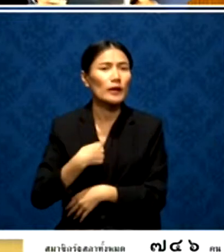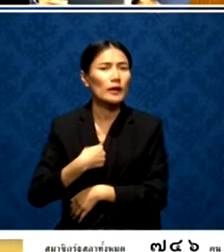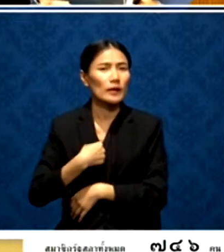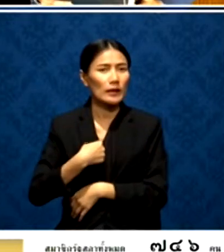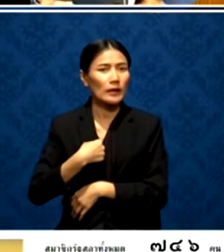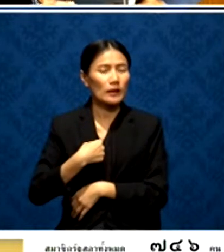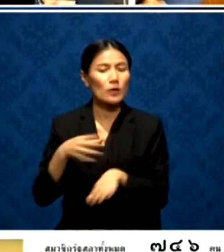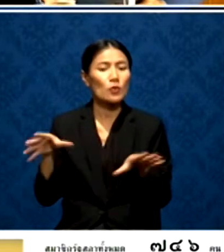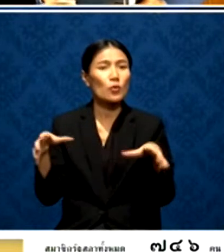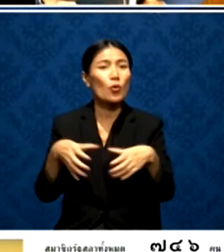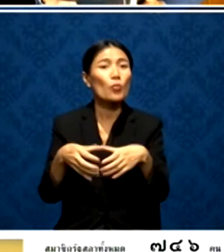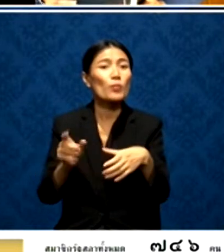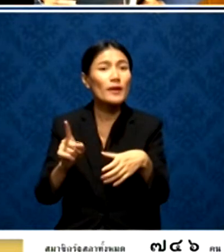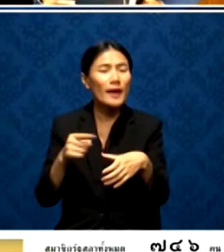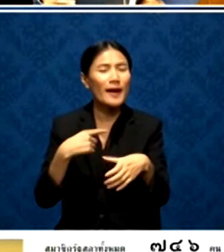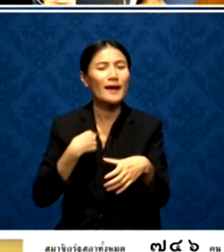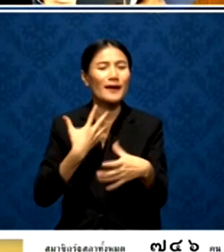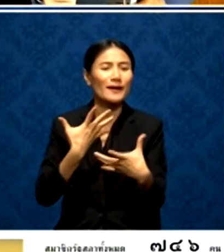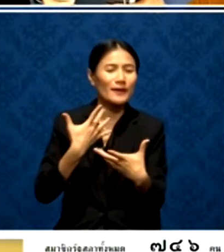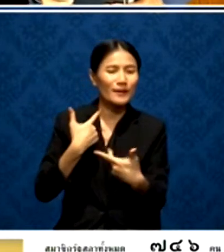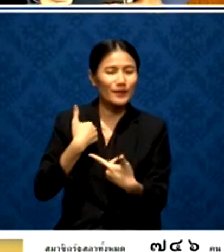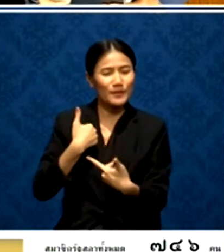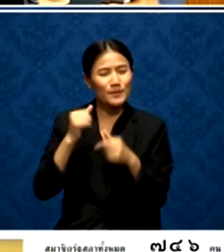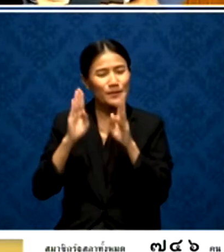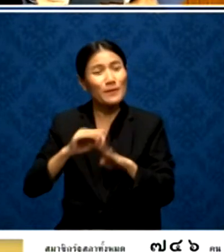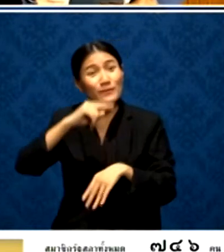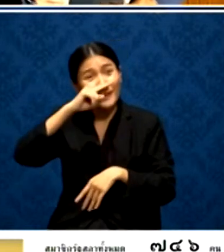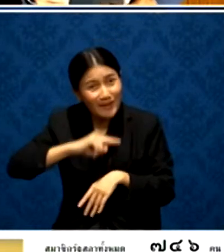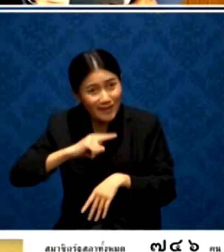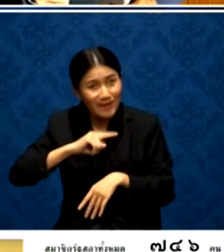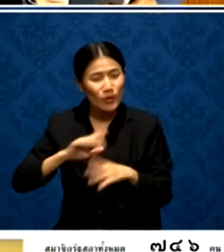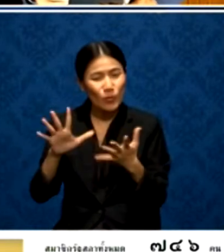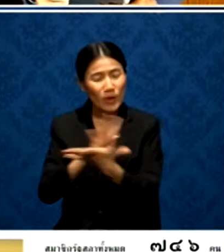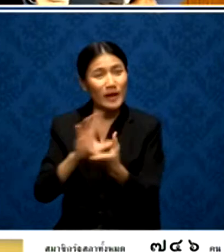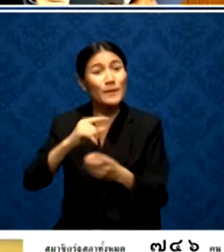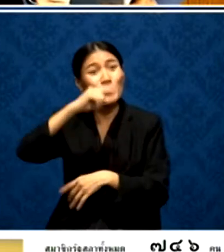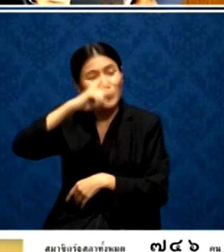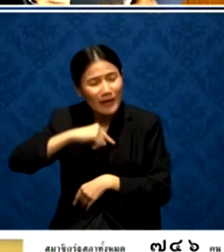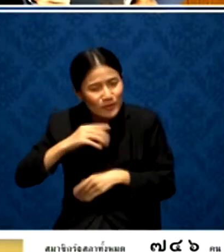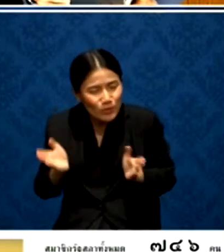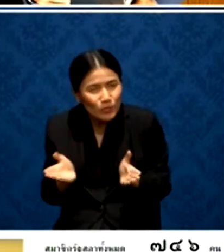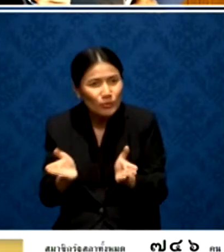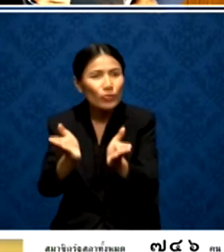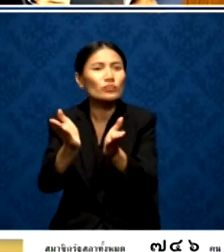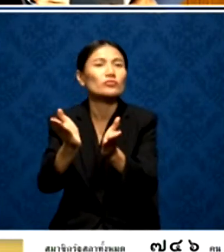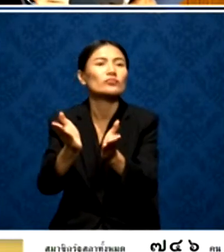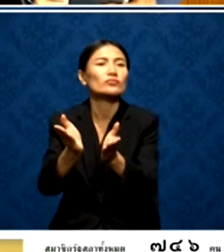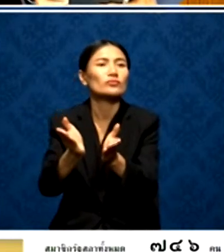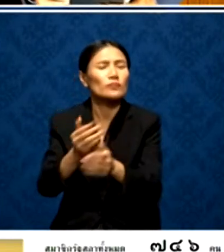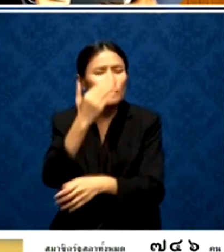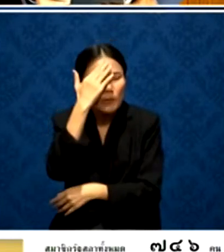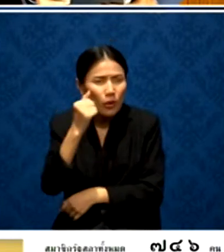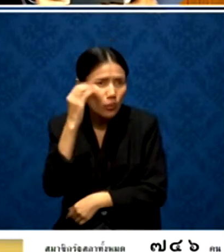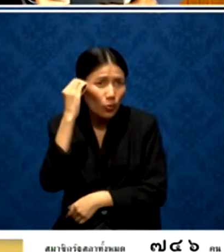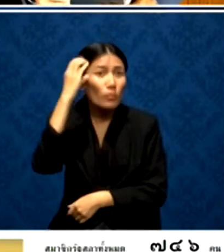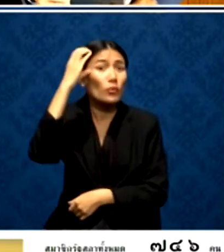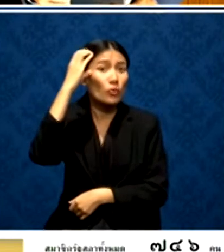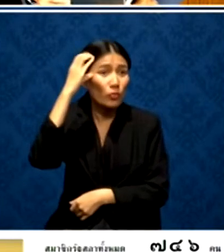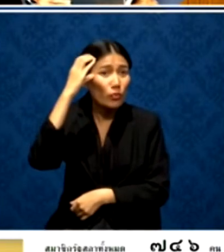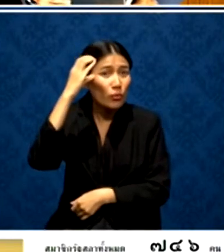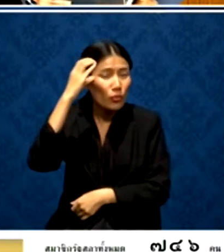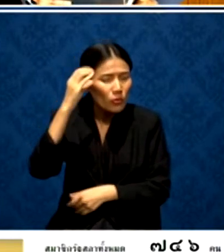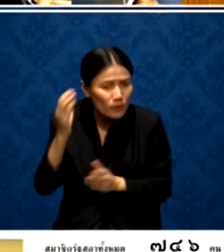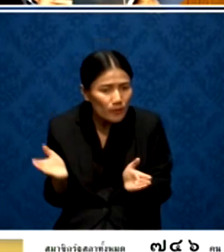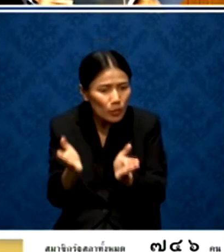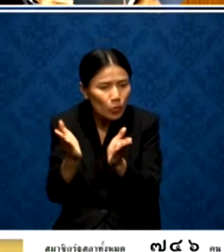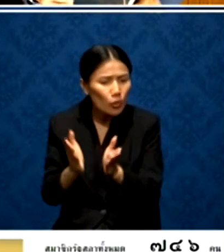พาวเวอร์ของประเทศเพื่อยกระดับการพัฒนาความสามารถความรู้และความคิดสร้างสรรค์